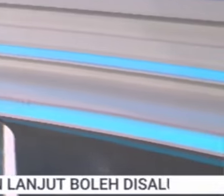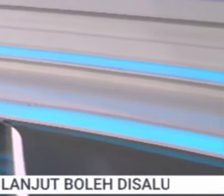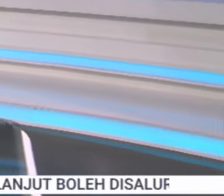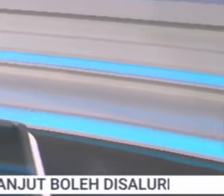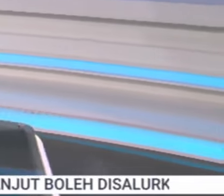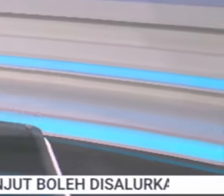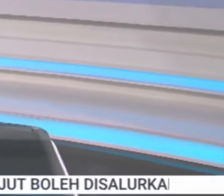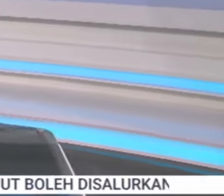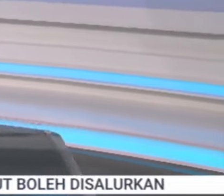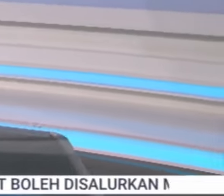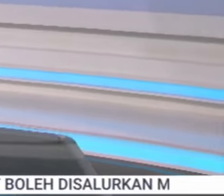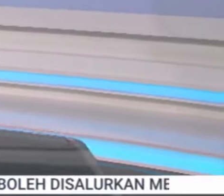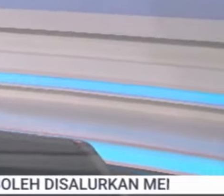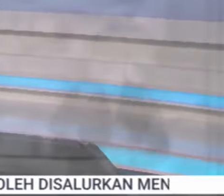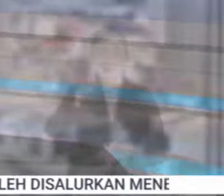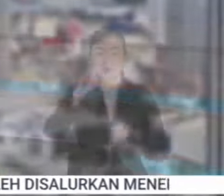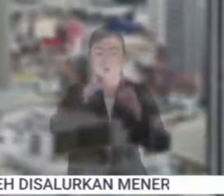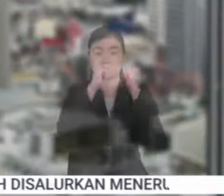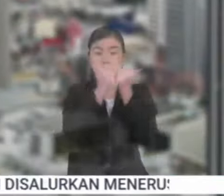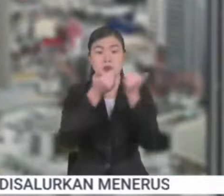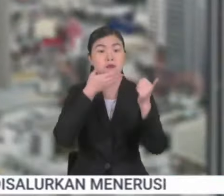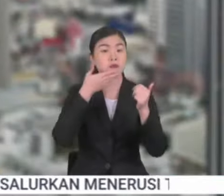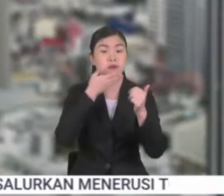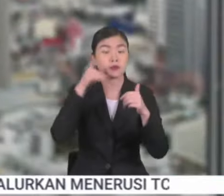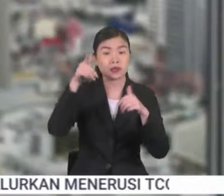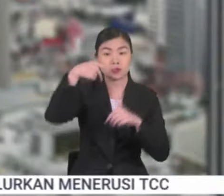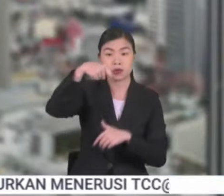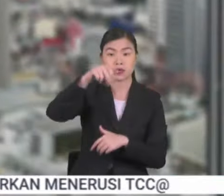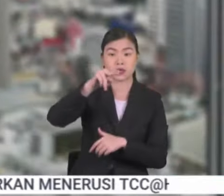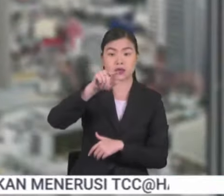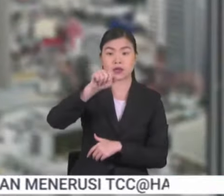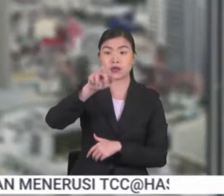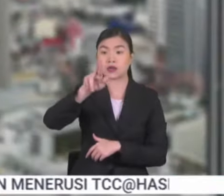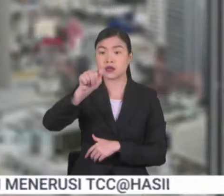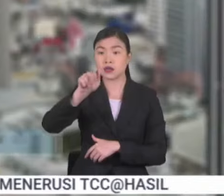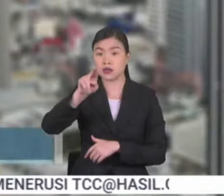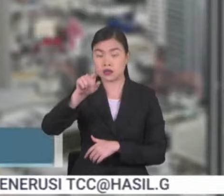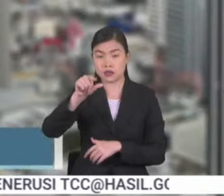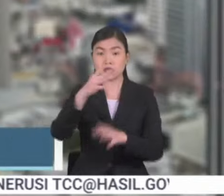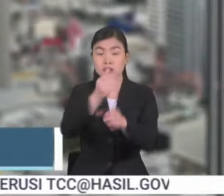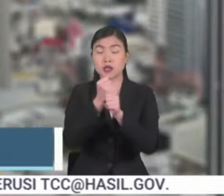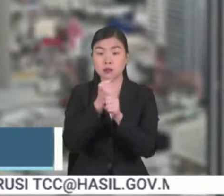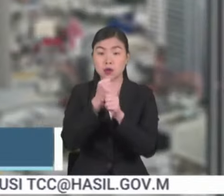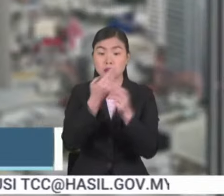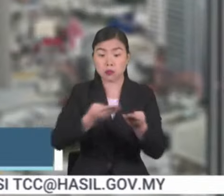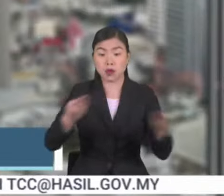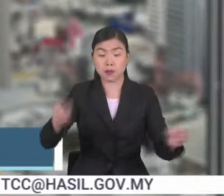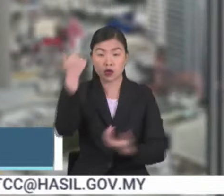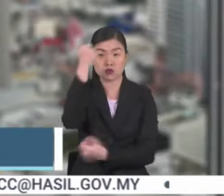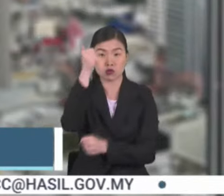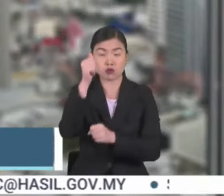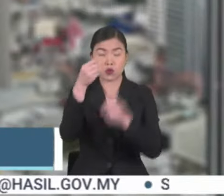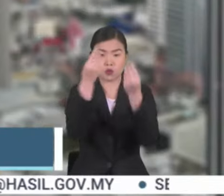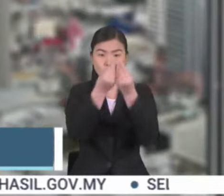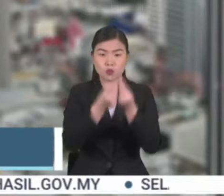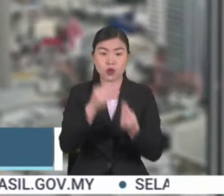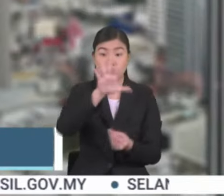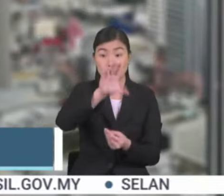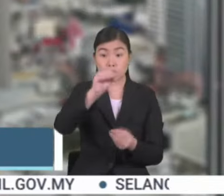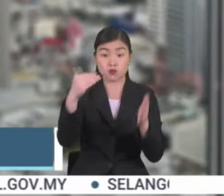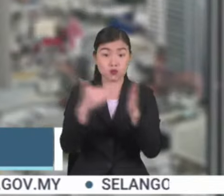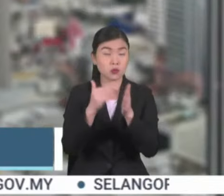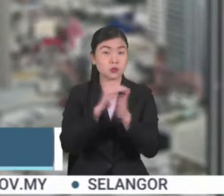Otto, 21 persatuan belia di Pengerang dekat Kota Tinggi menerima sumbangan peralatan sukan berjumlah